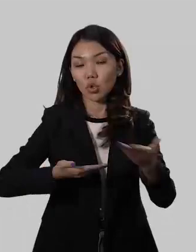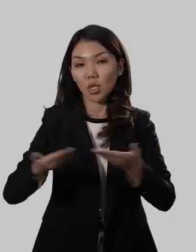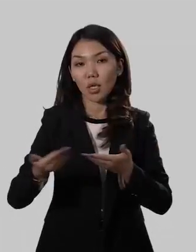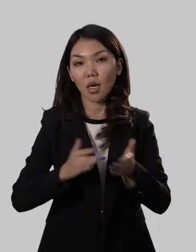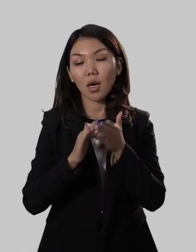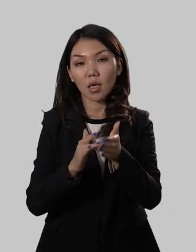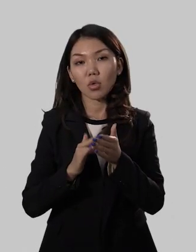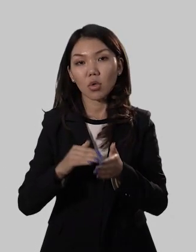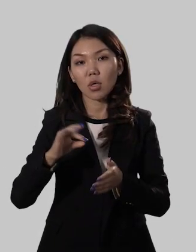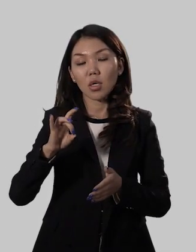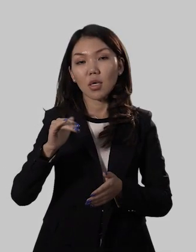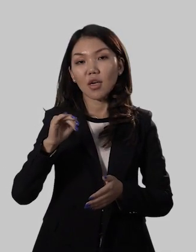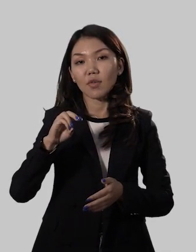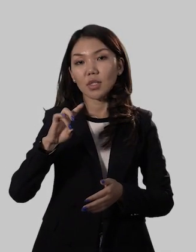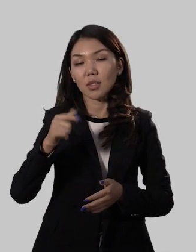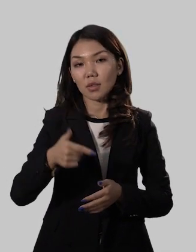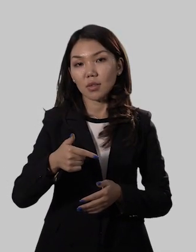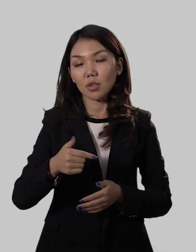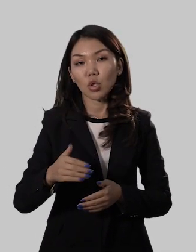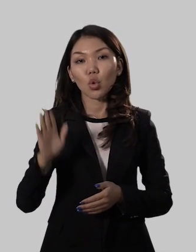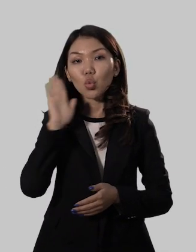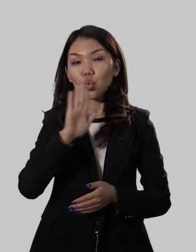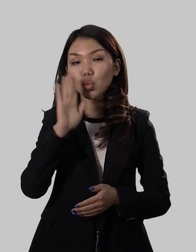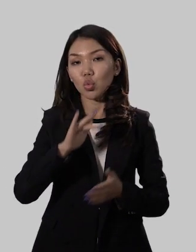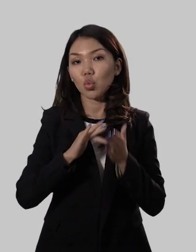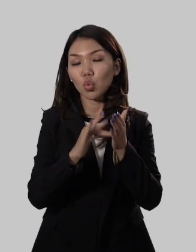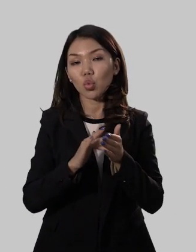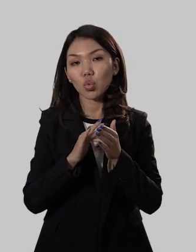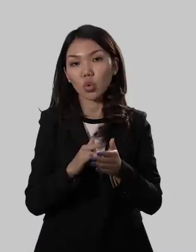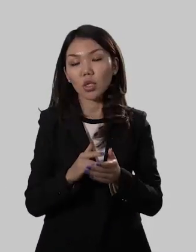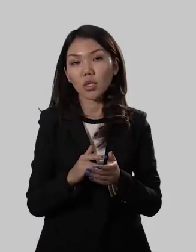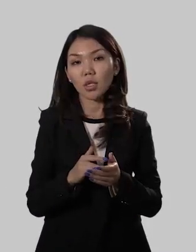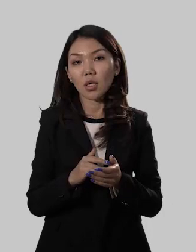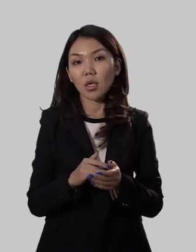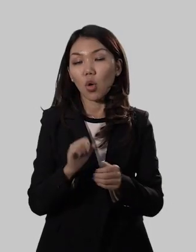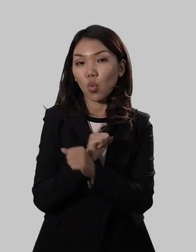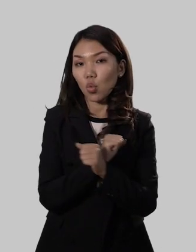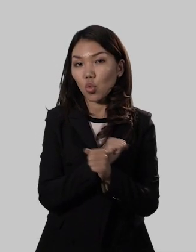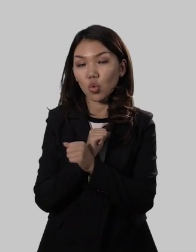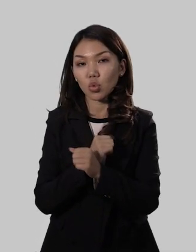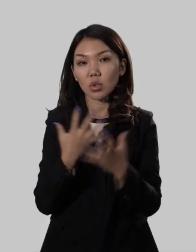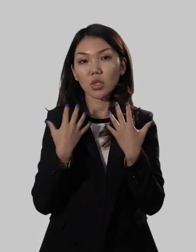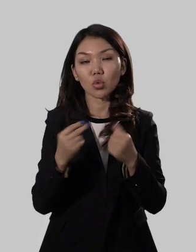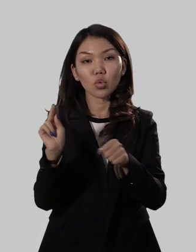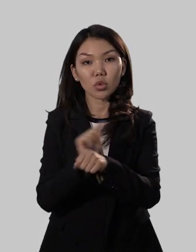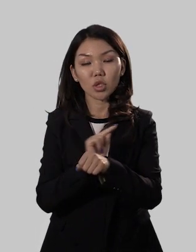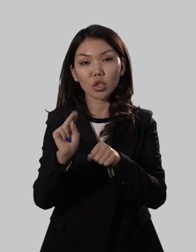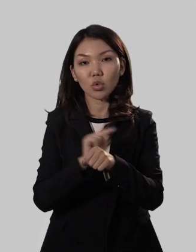саякаттоо, рафтинг, суу туризми, курорттук ден соолукту чыңдоо